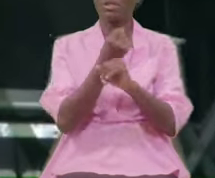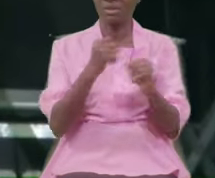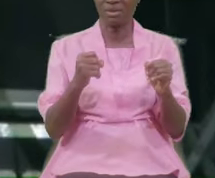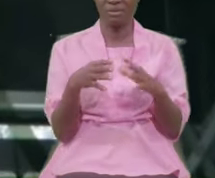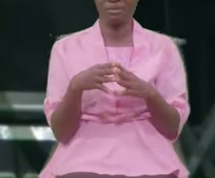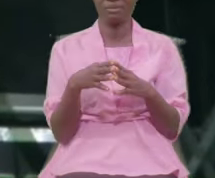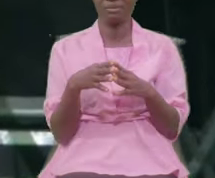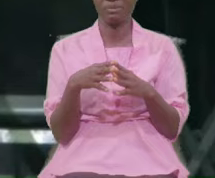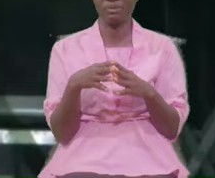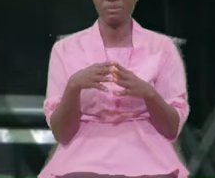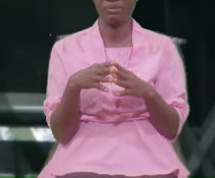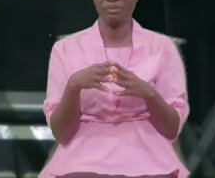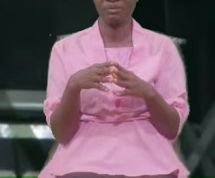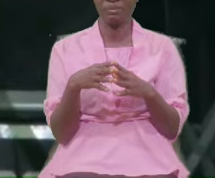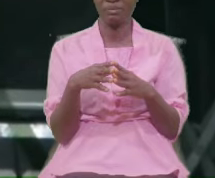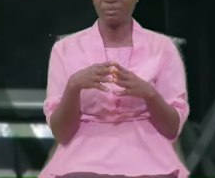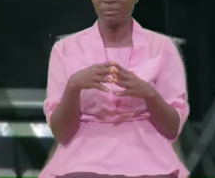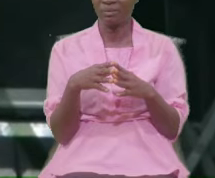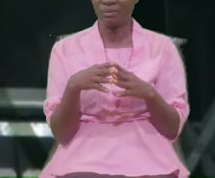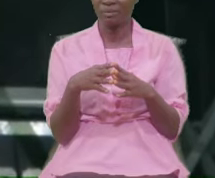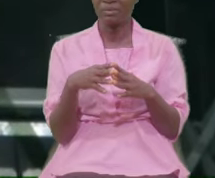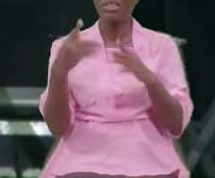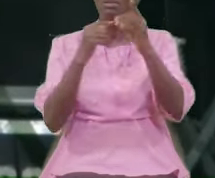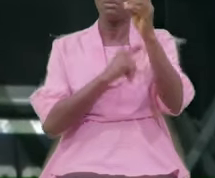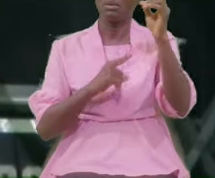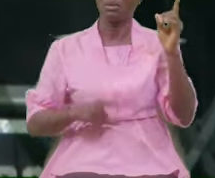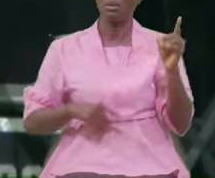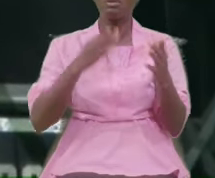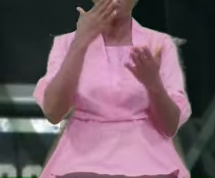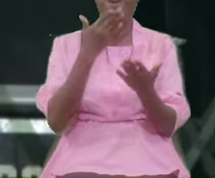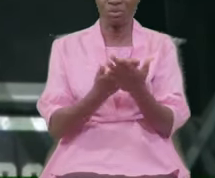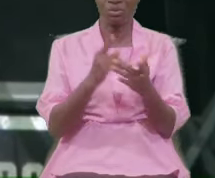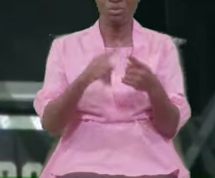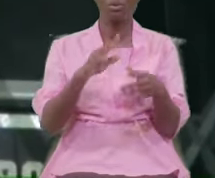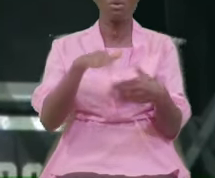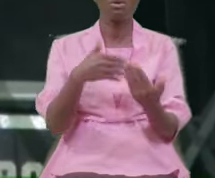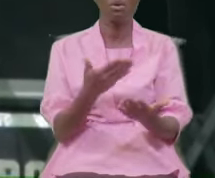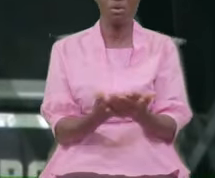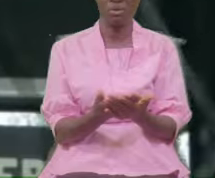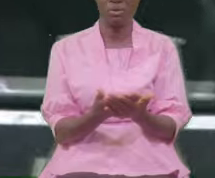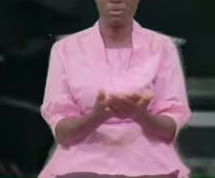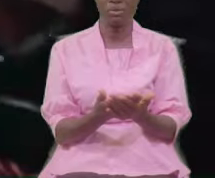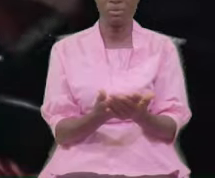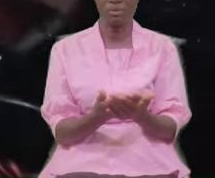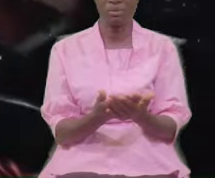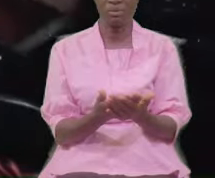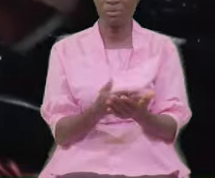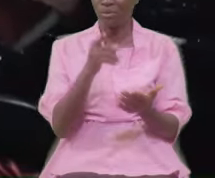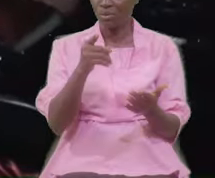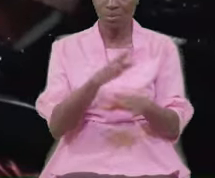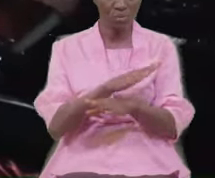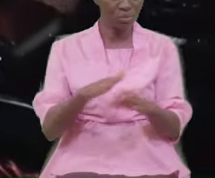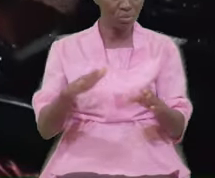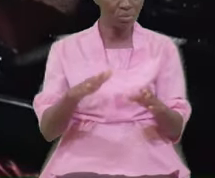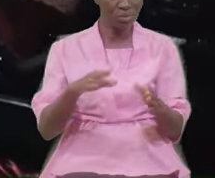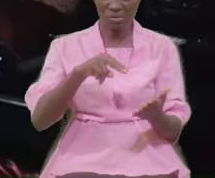sa Gino Lord is good to all ang Diyos maayo sa tanan don't get and go away and